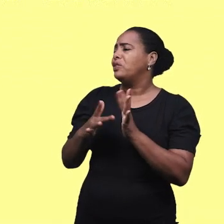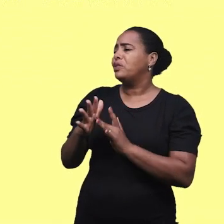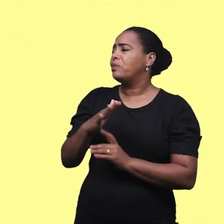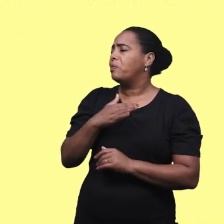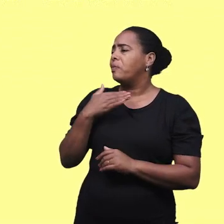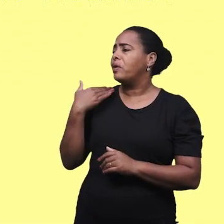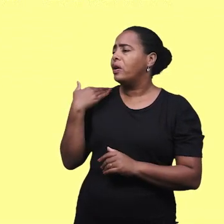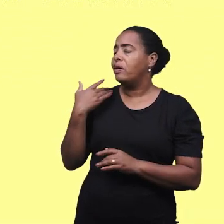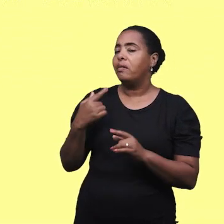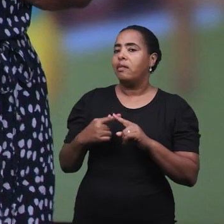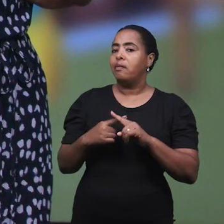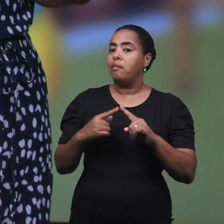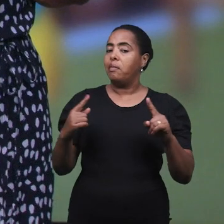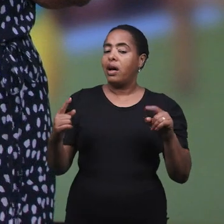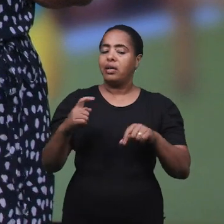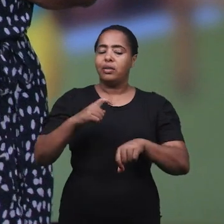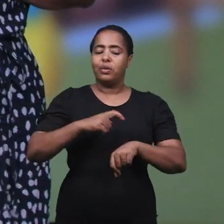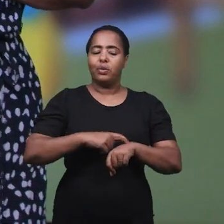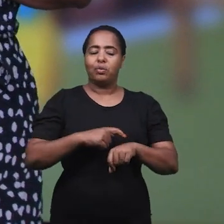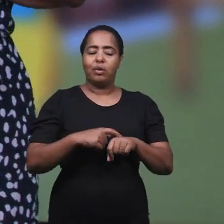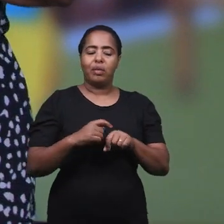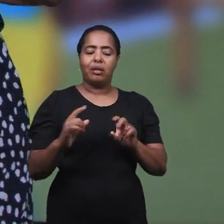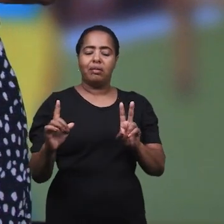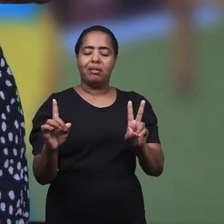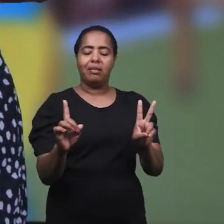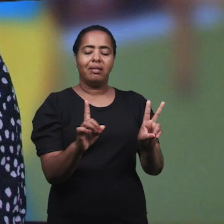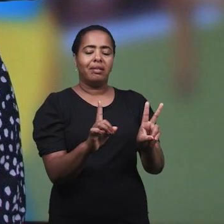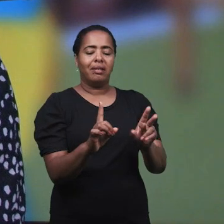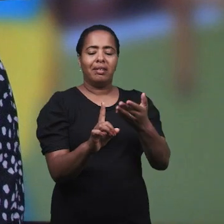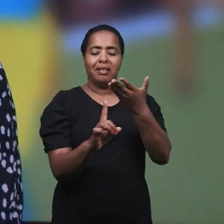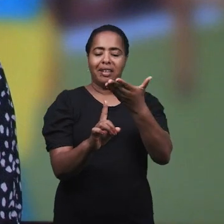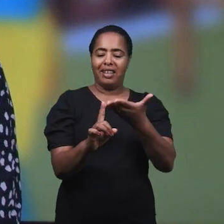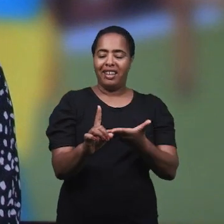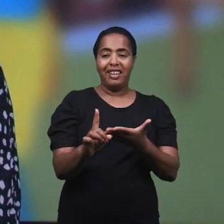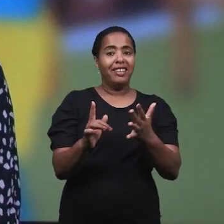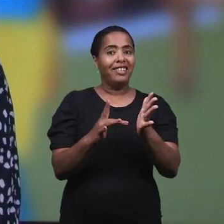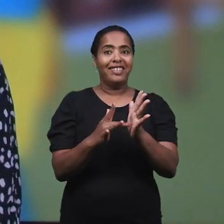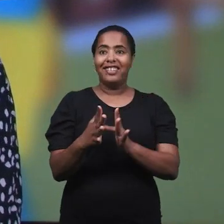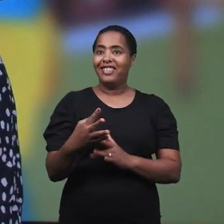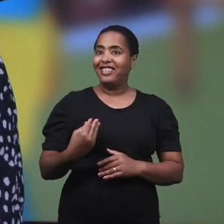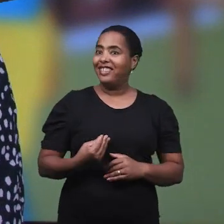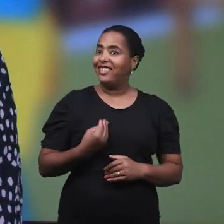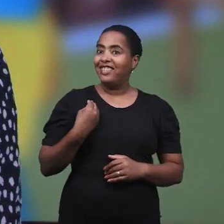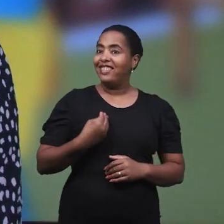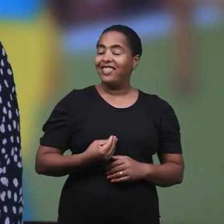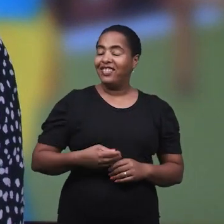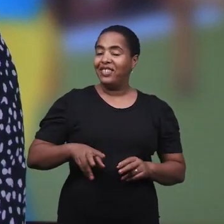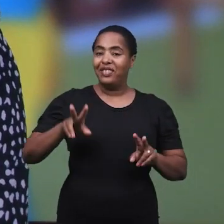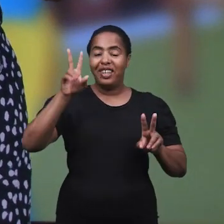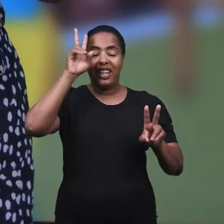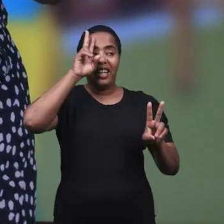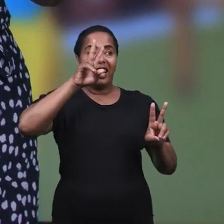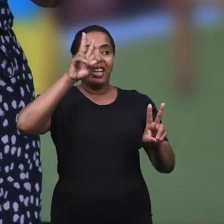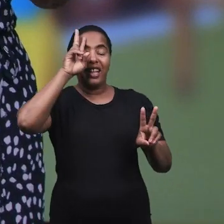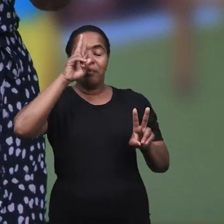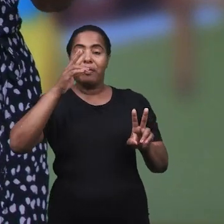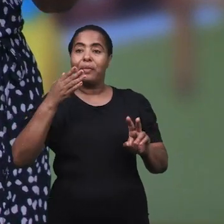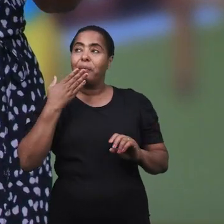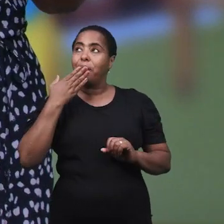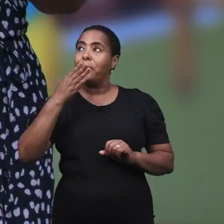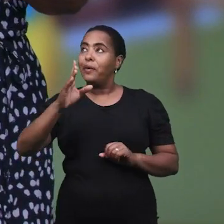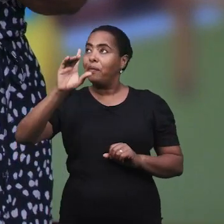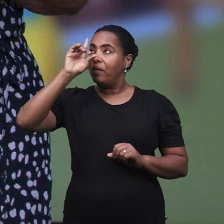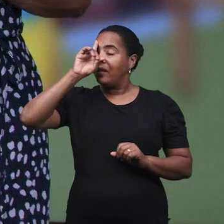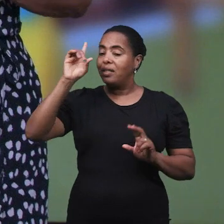que Jésus était mort, mais là, à côté d'eux, se trouvait Jésus vivant, en rappelant